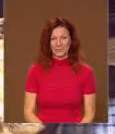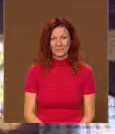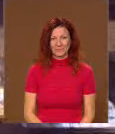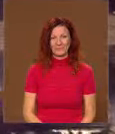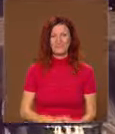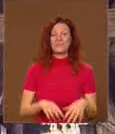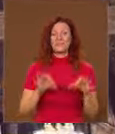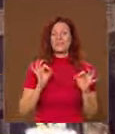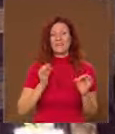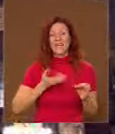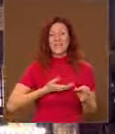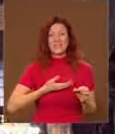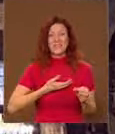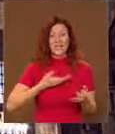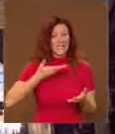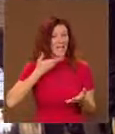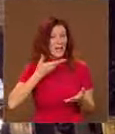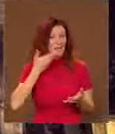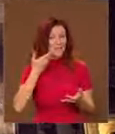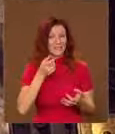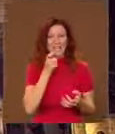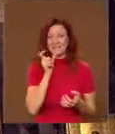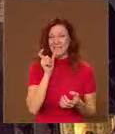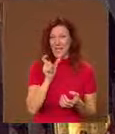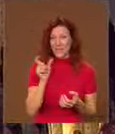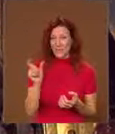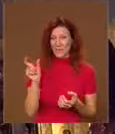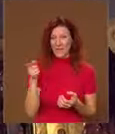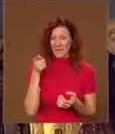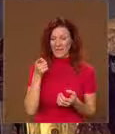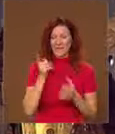А свещеникът произнася думите на тази молитва.